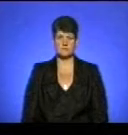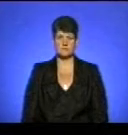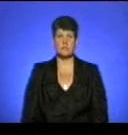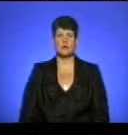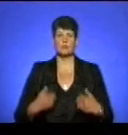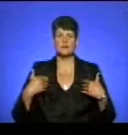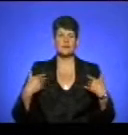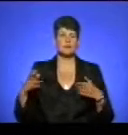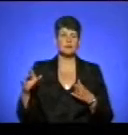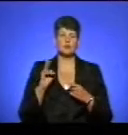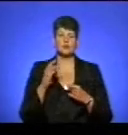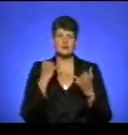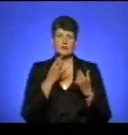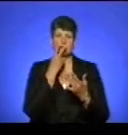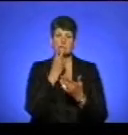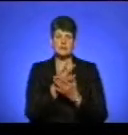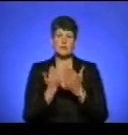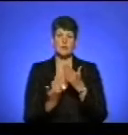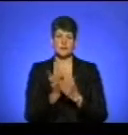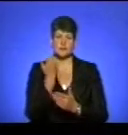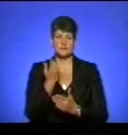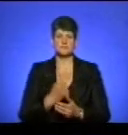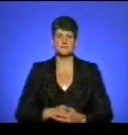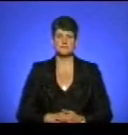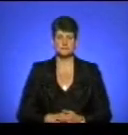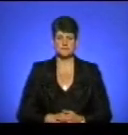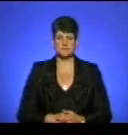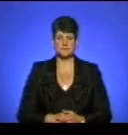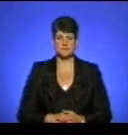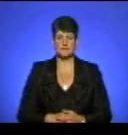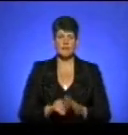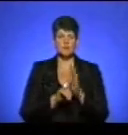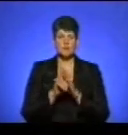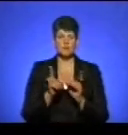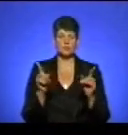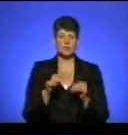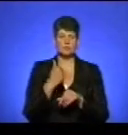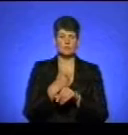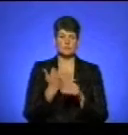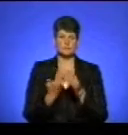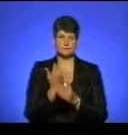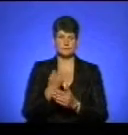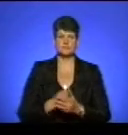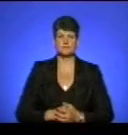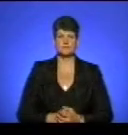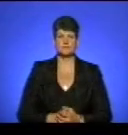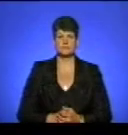Мої вітання усім, хто зараз з нами. Ви дивитесь новини. І спочатку коротко про головне.